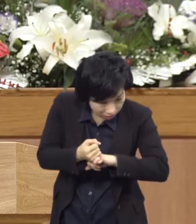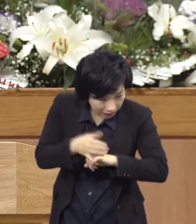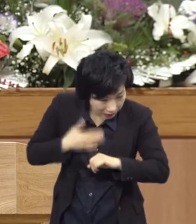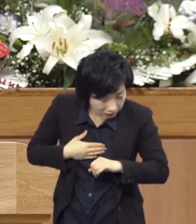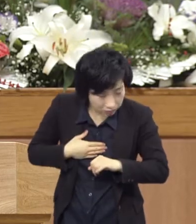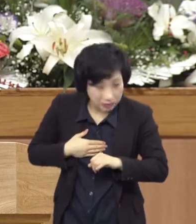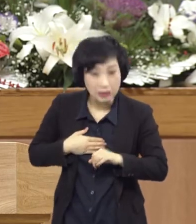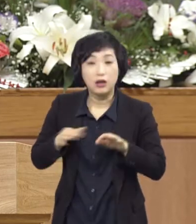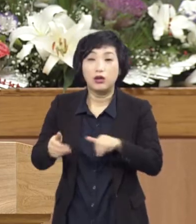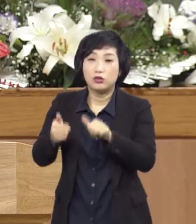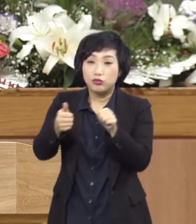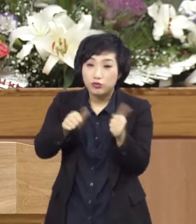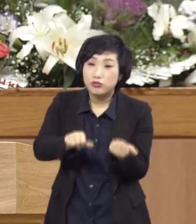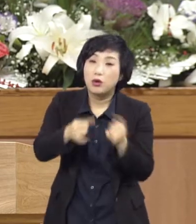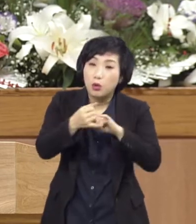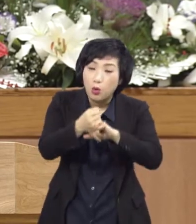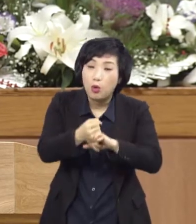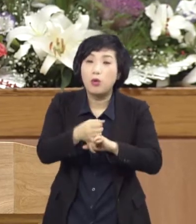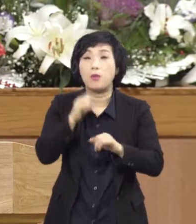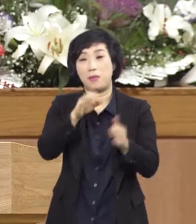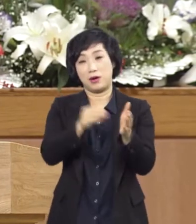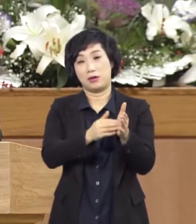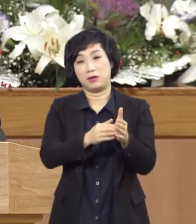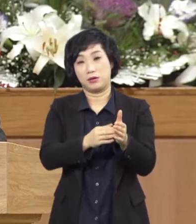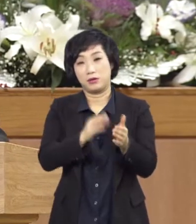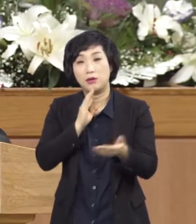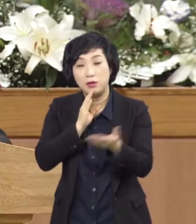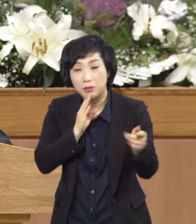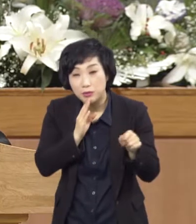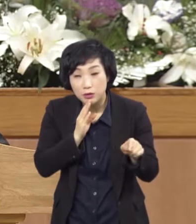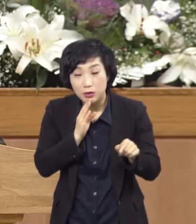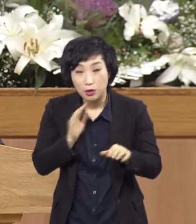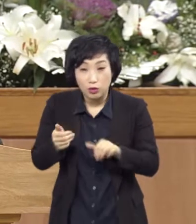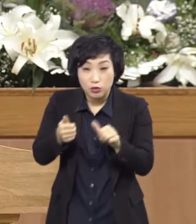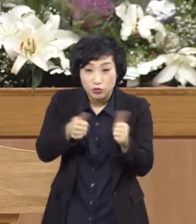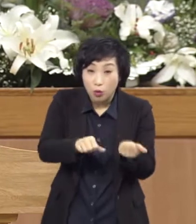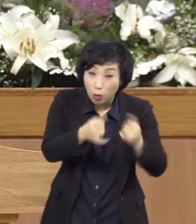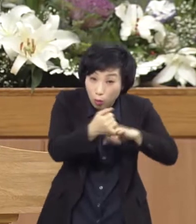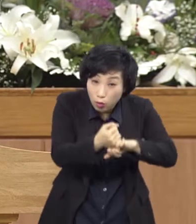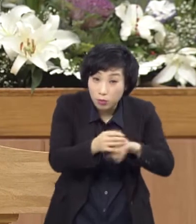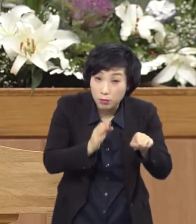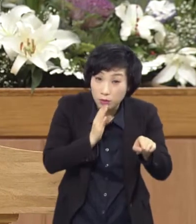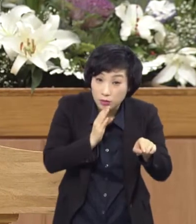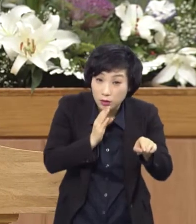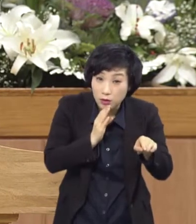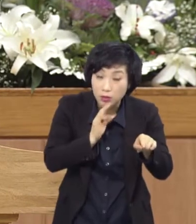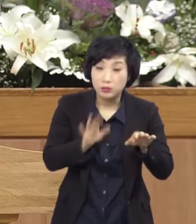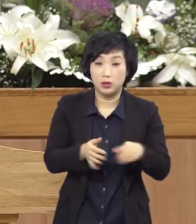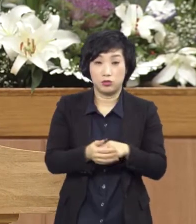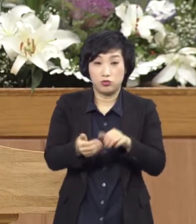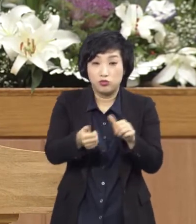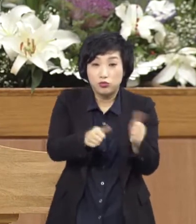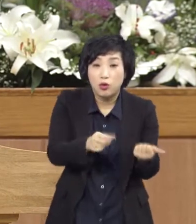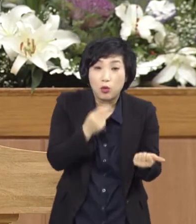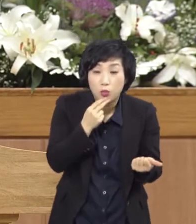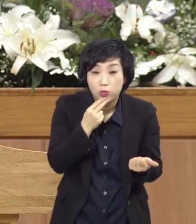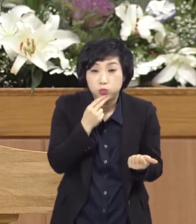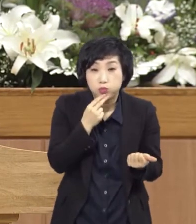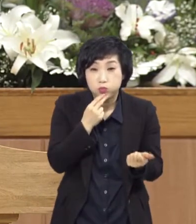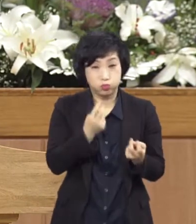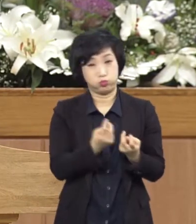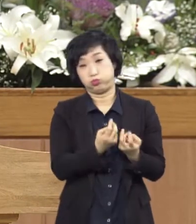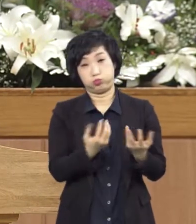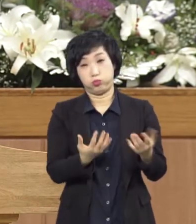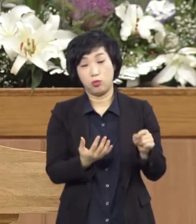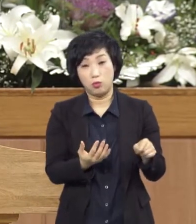정령 죽으리라. 그러면 정령 죽어야 하는데 안 죽고는 결코